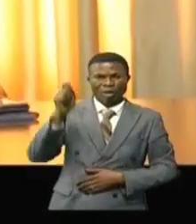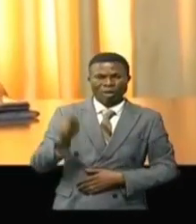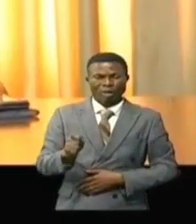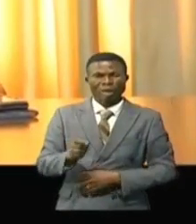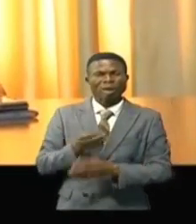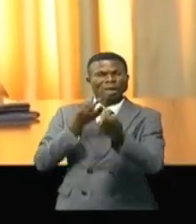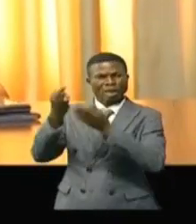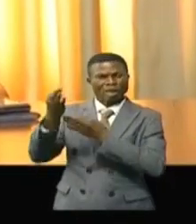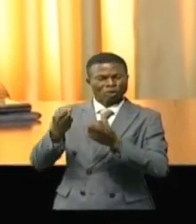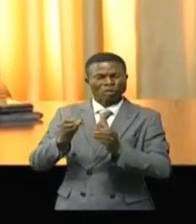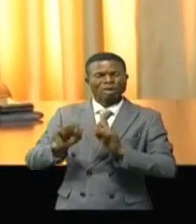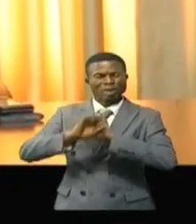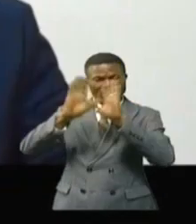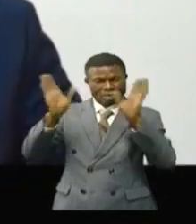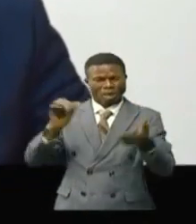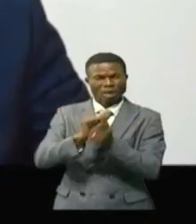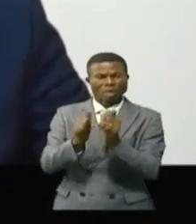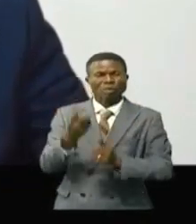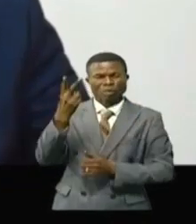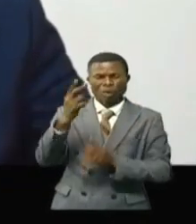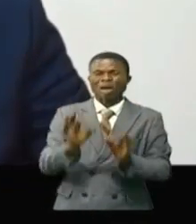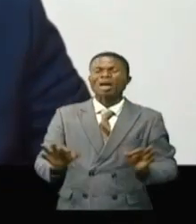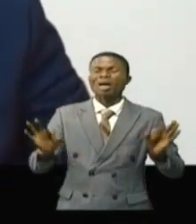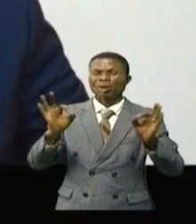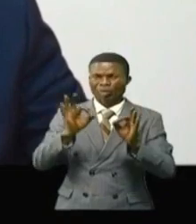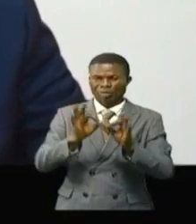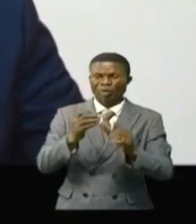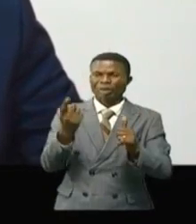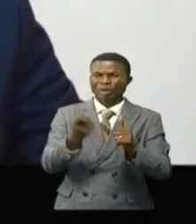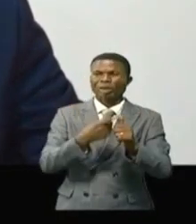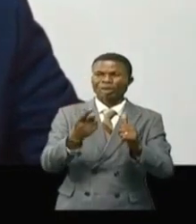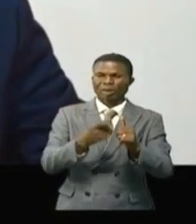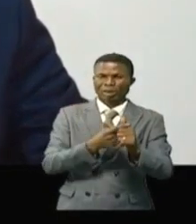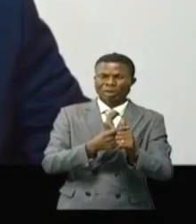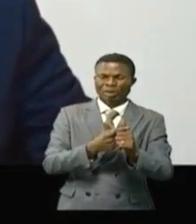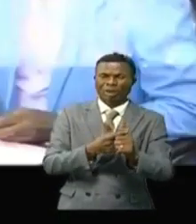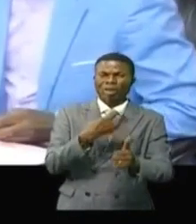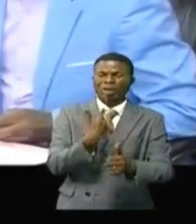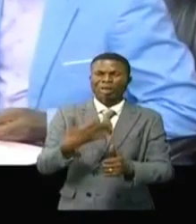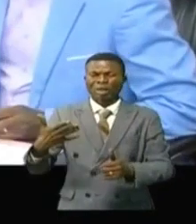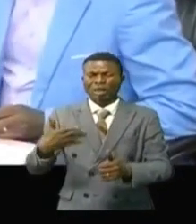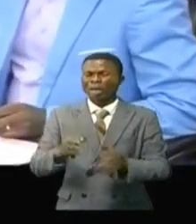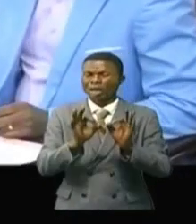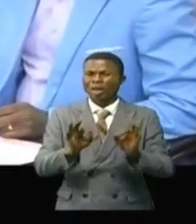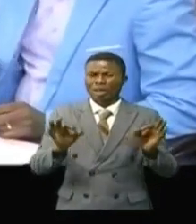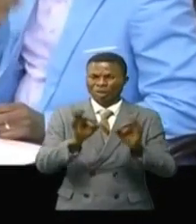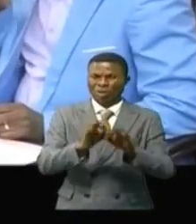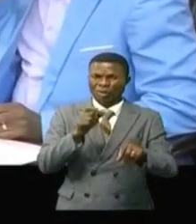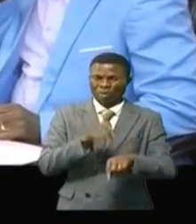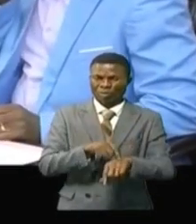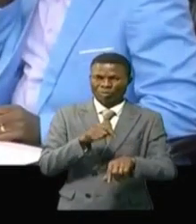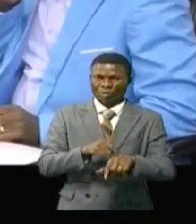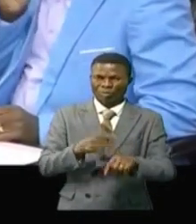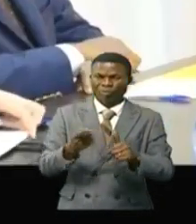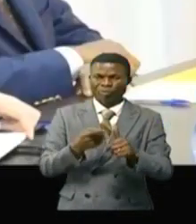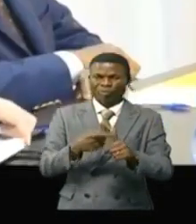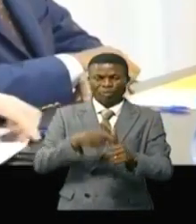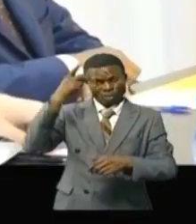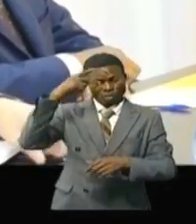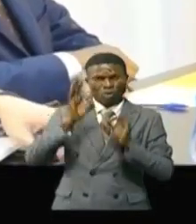apporté des éclairages sur deux points très importants, à savoir deux instruments majeurs de l'heure. D'abord, la nouvelle